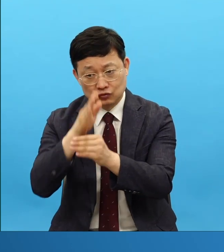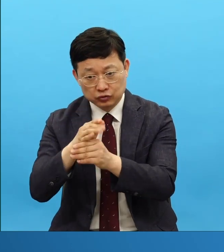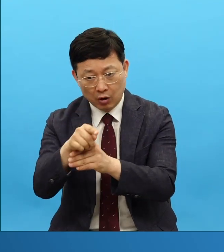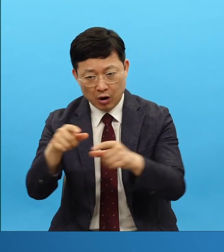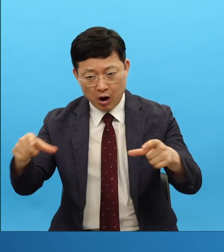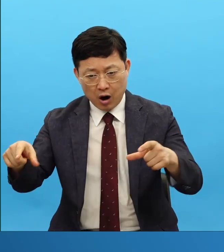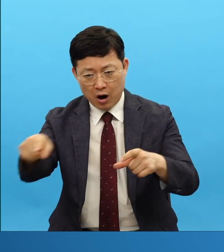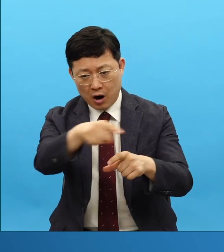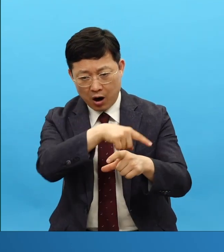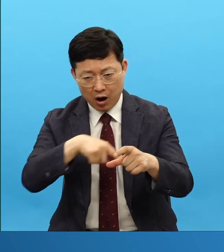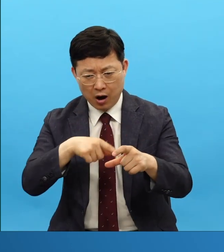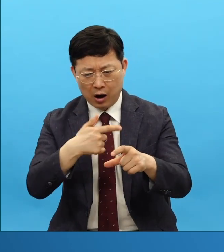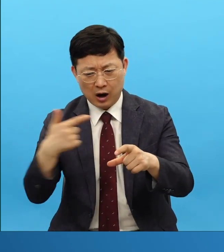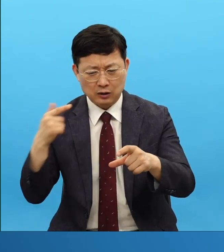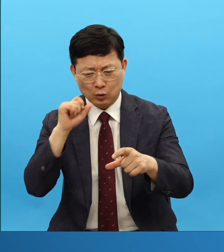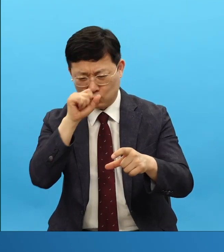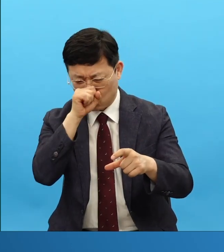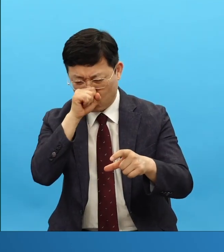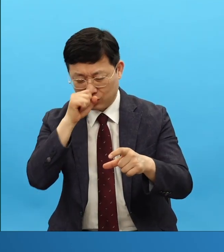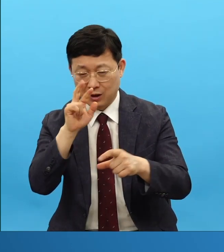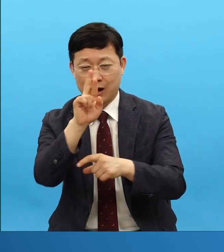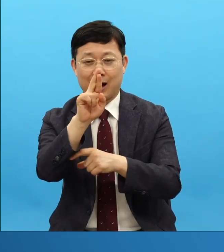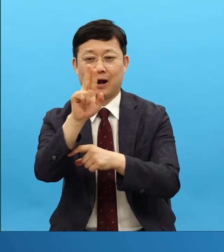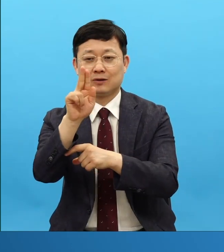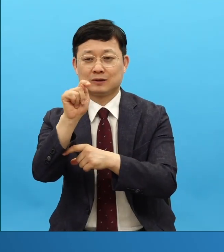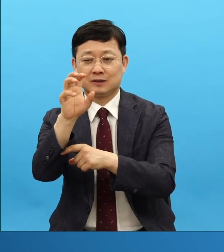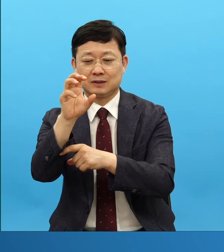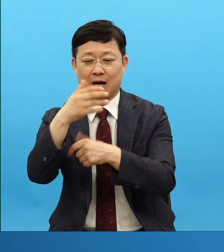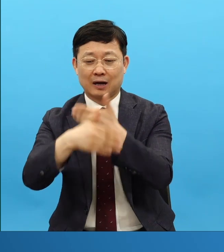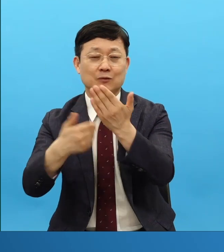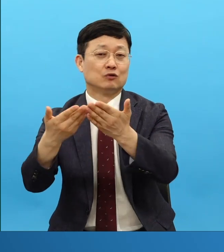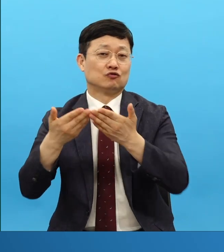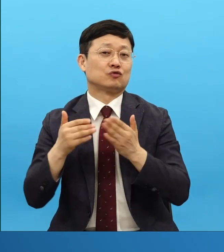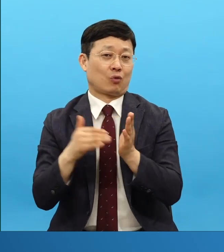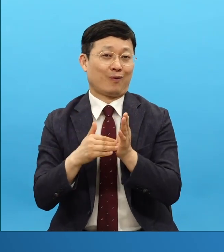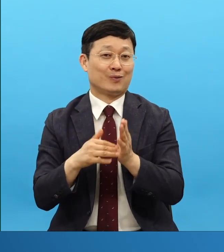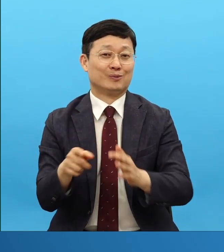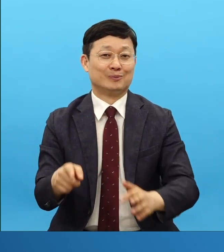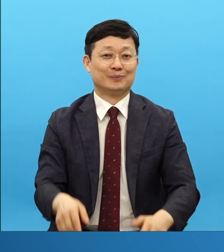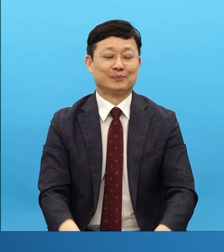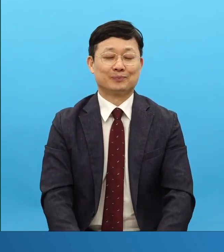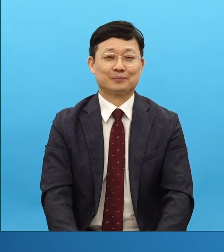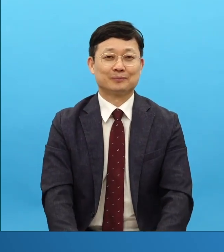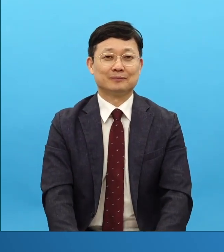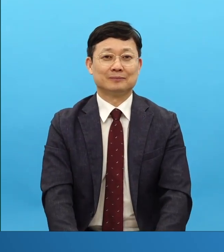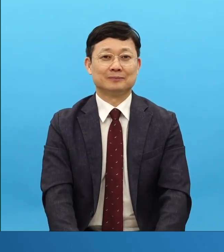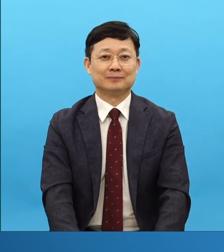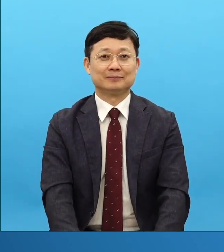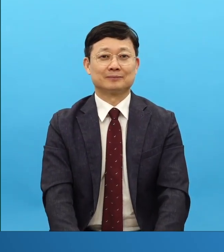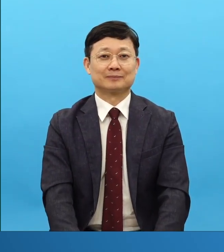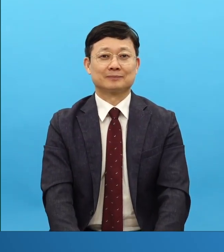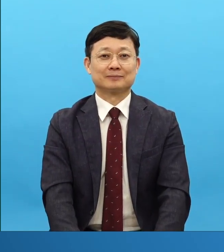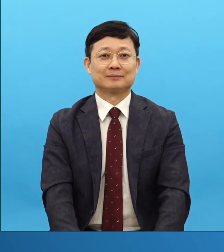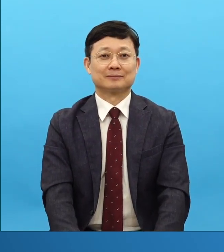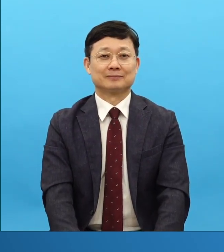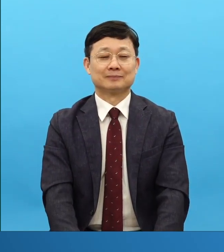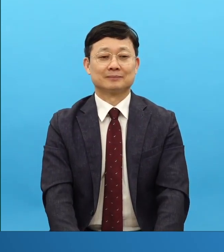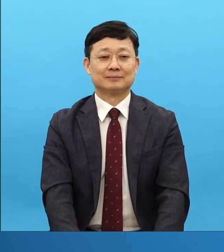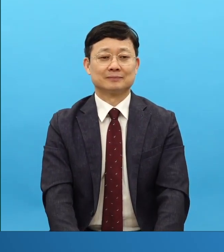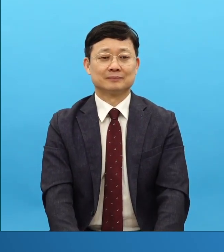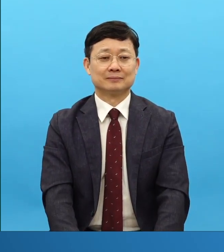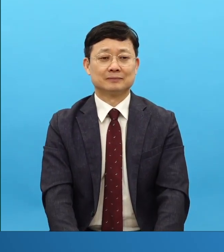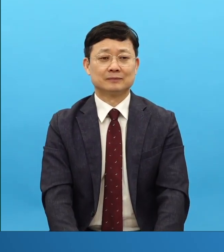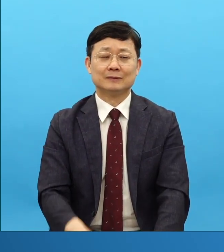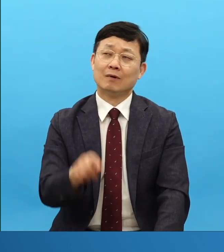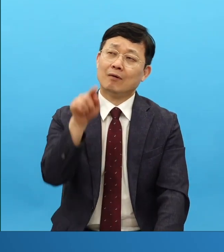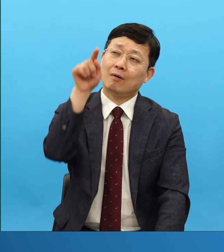우리에게 줬어요. We kept using the Dakpyeong Retreat Center, and God allowed us the important plot of land for the RUTC. 그냥 이거 누리고